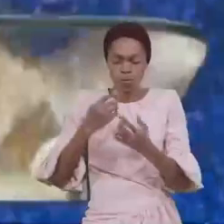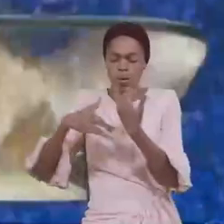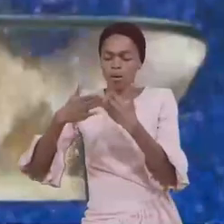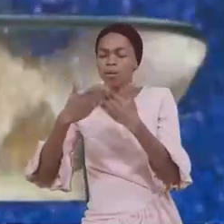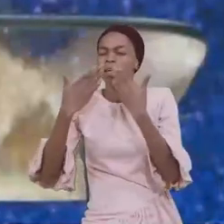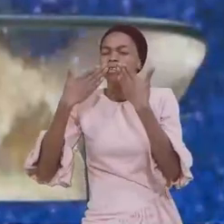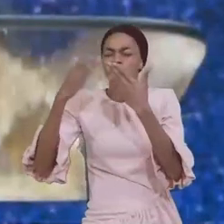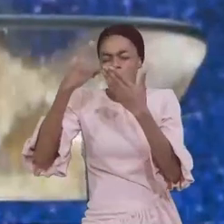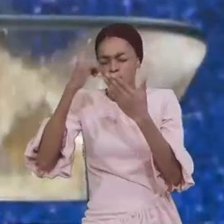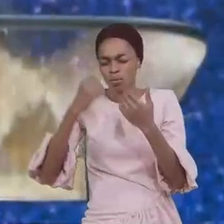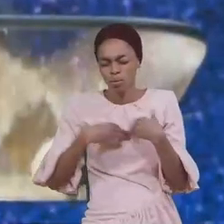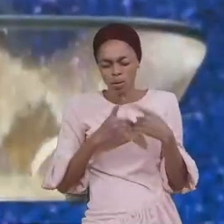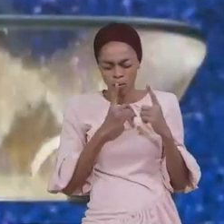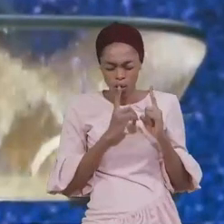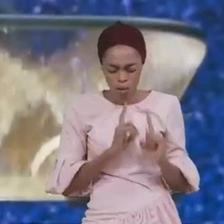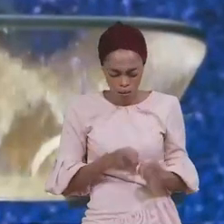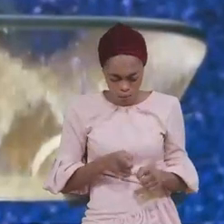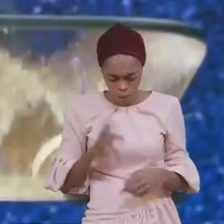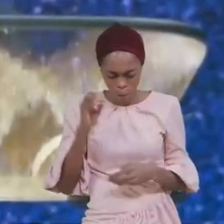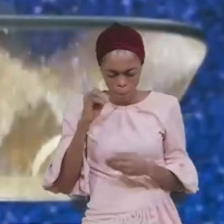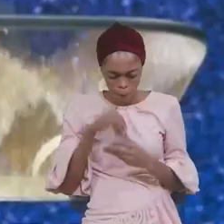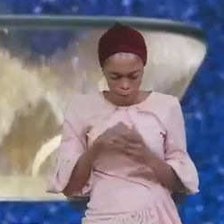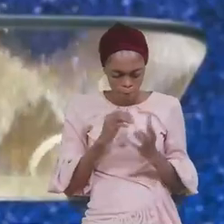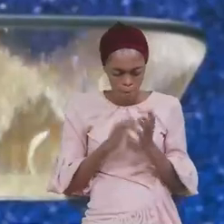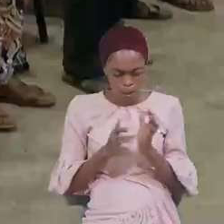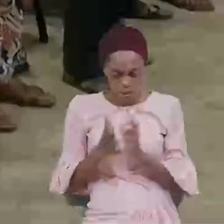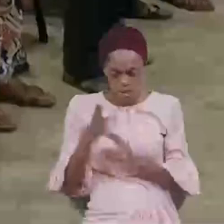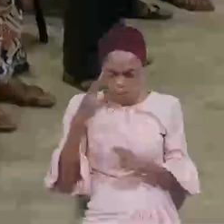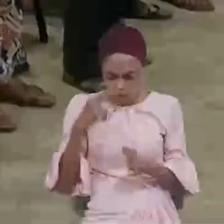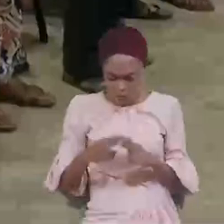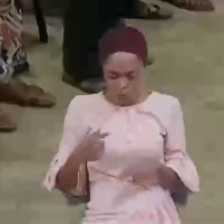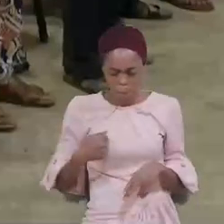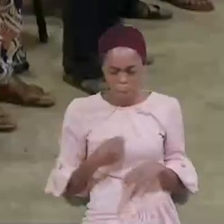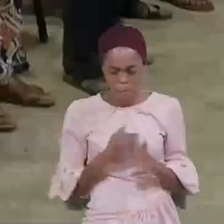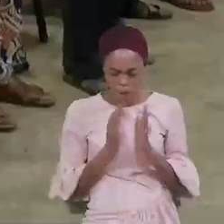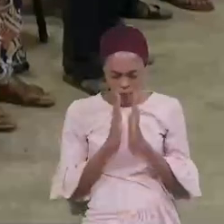Seigneur pour la réponse. Au nom de Jésus, nous prions.